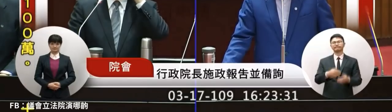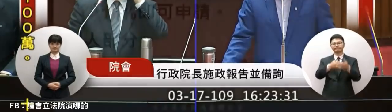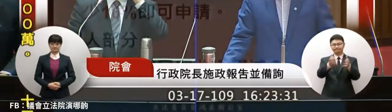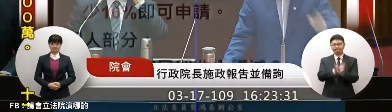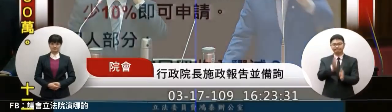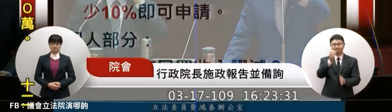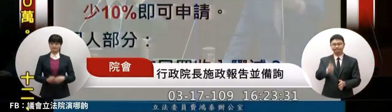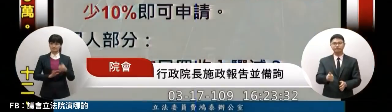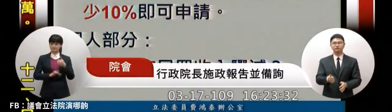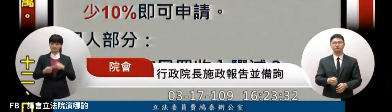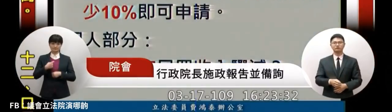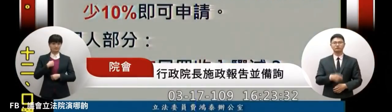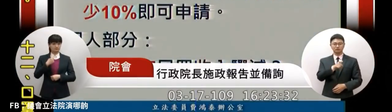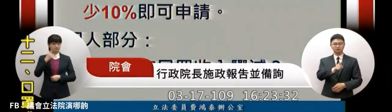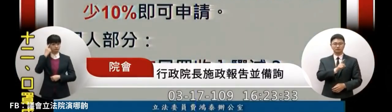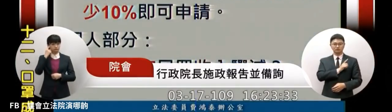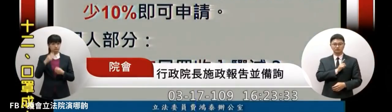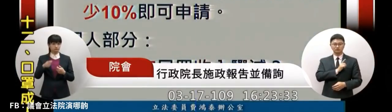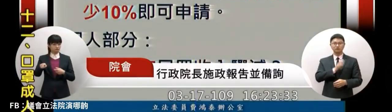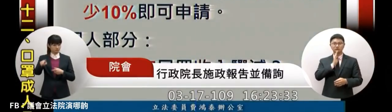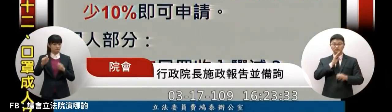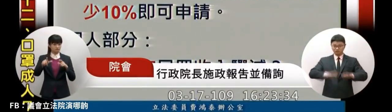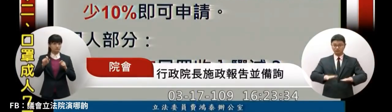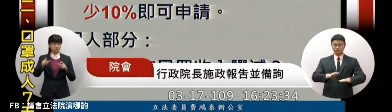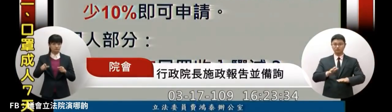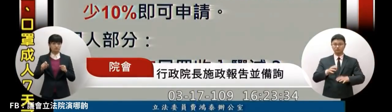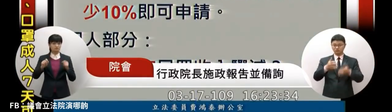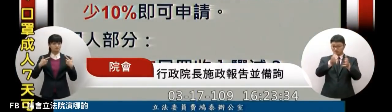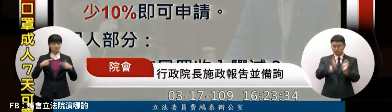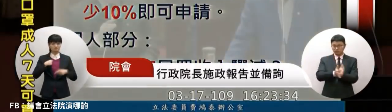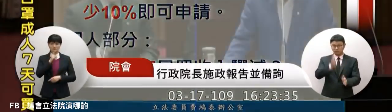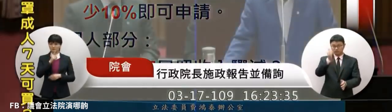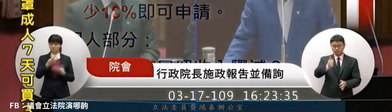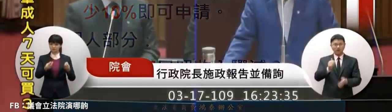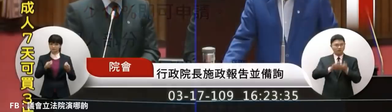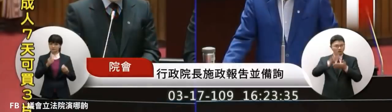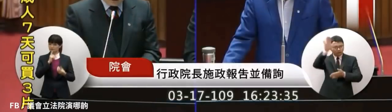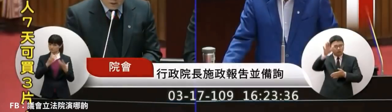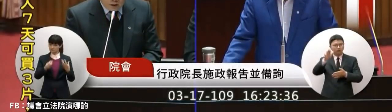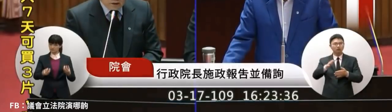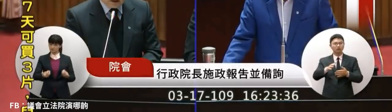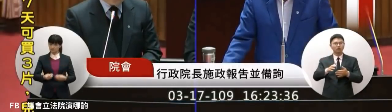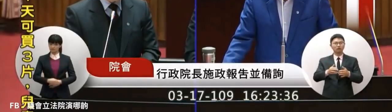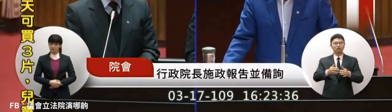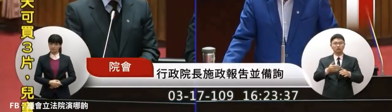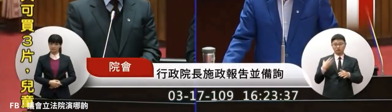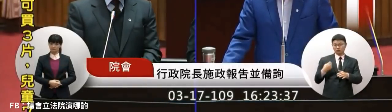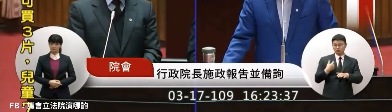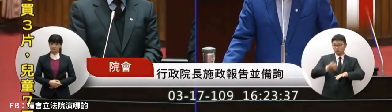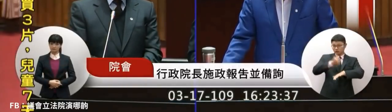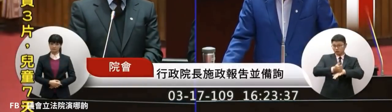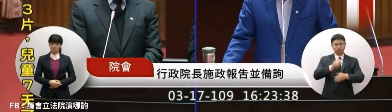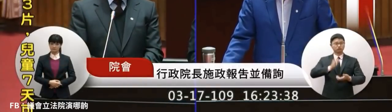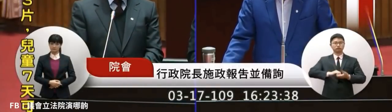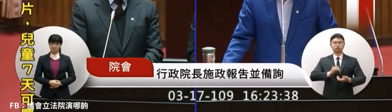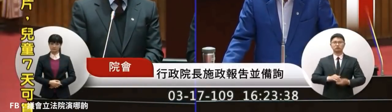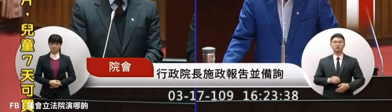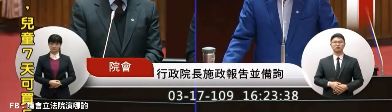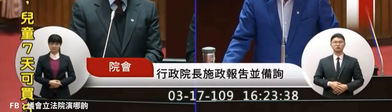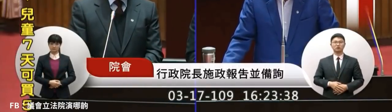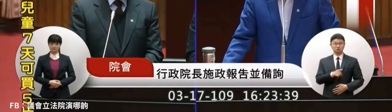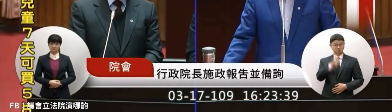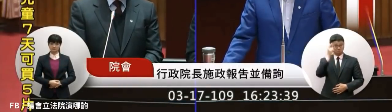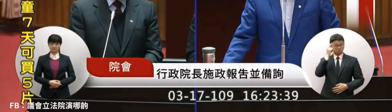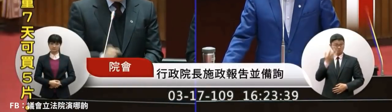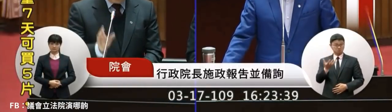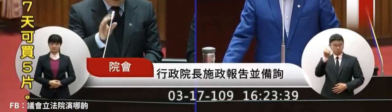长， 委员，我们没有这样。 你只是此刻是部长 我没有。 你以后未必是你懂我讲的意思吗？你不要认为那是你